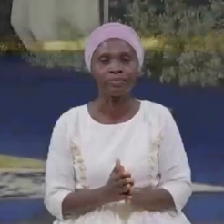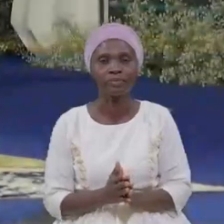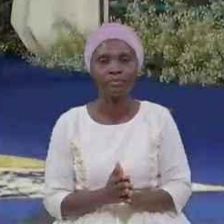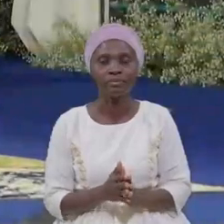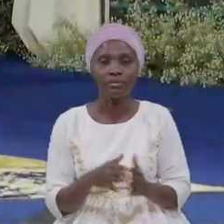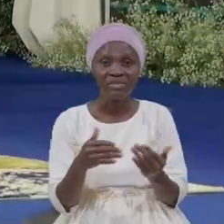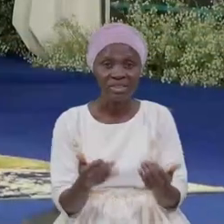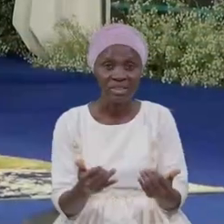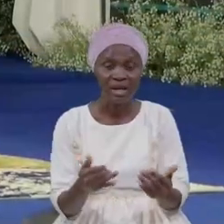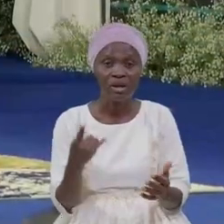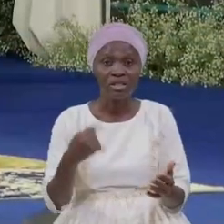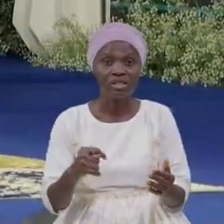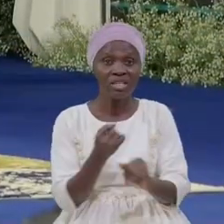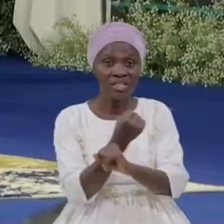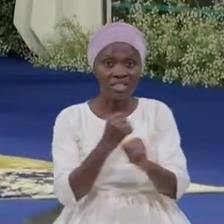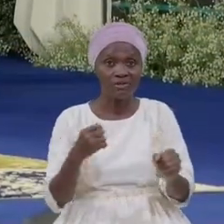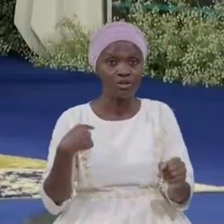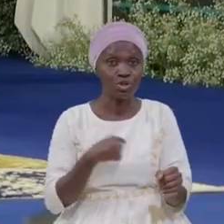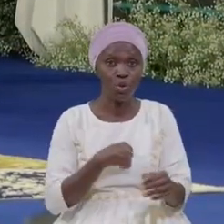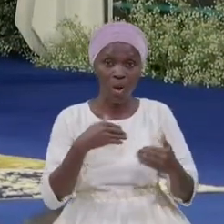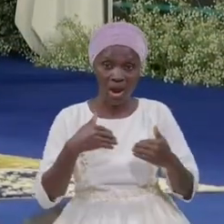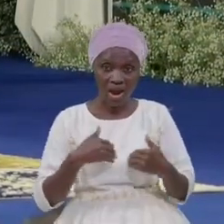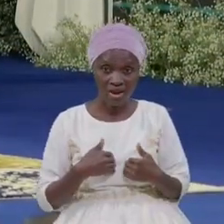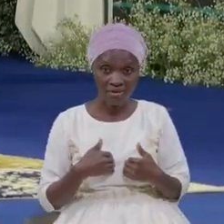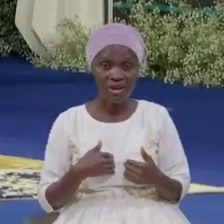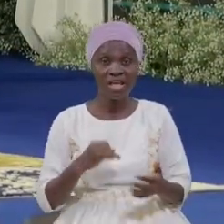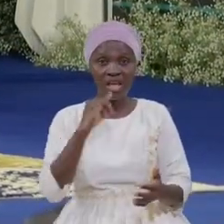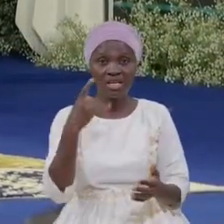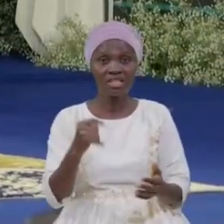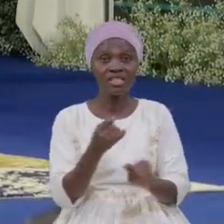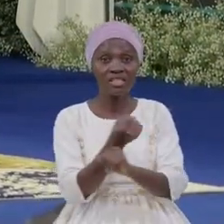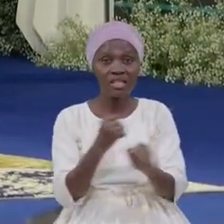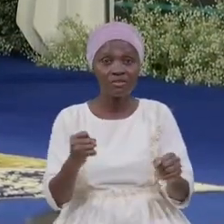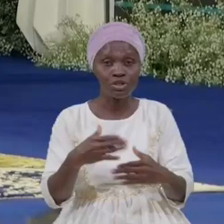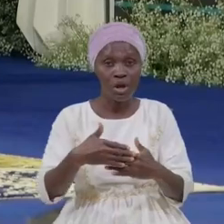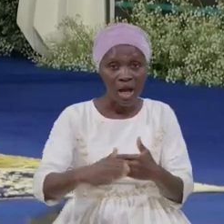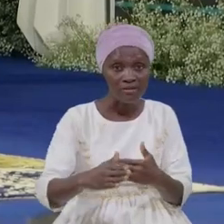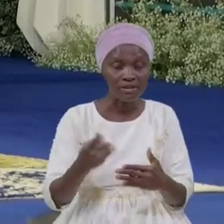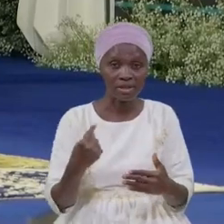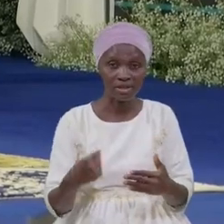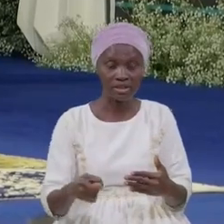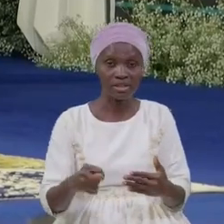Maintenant, le salut que nous avons, c'est le salut après la croix,